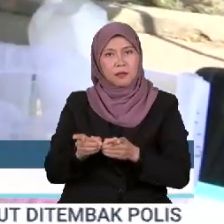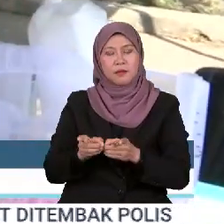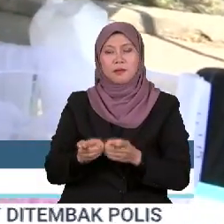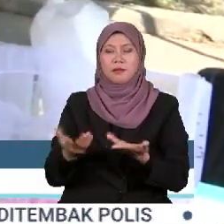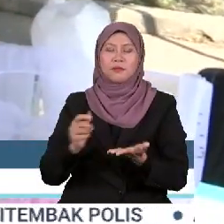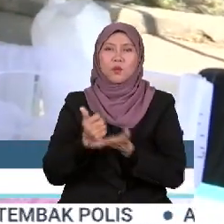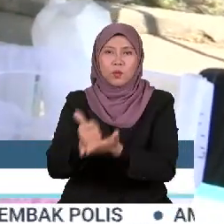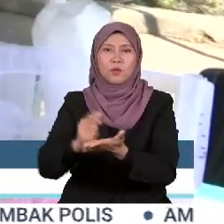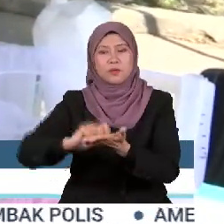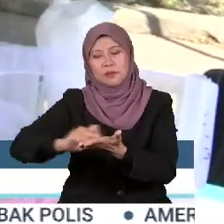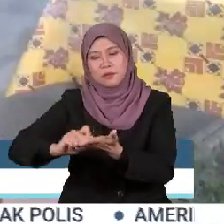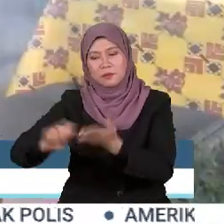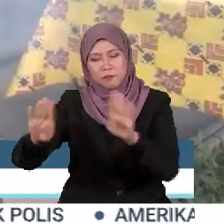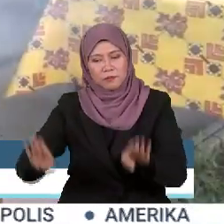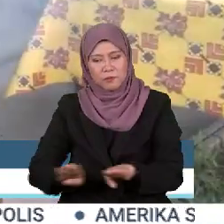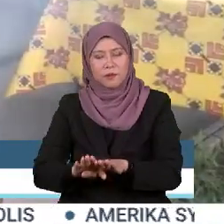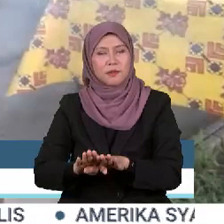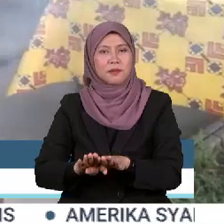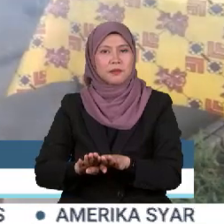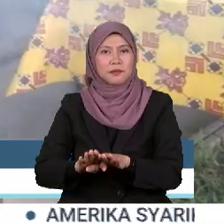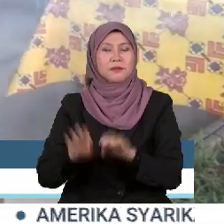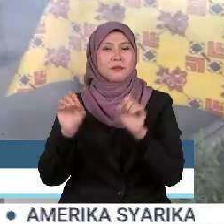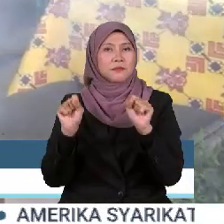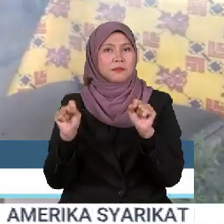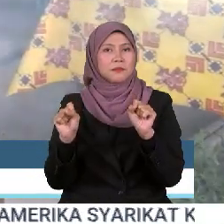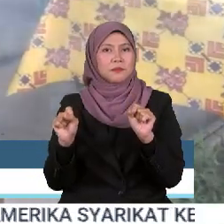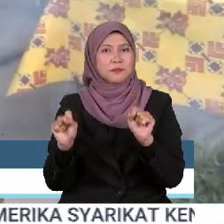mereka mengisi Borang dan sebagainya jadi boleh